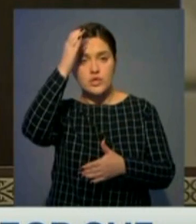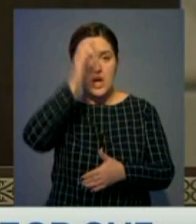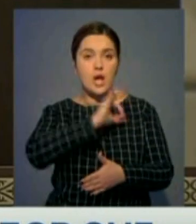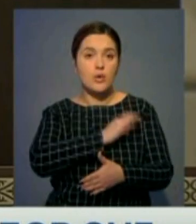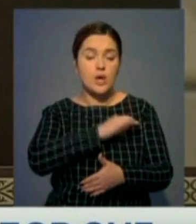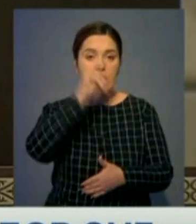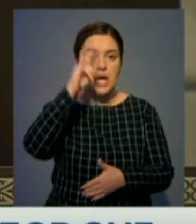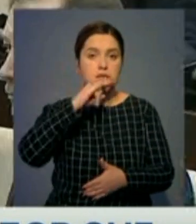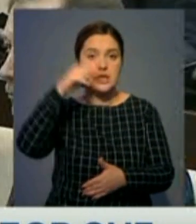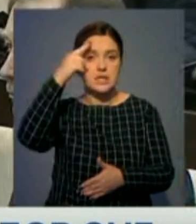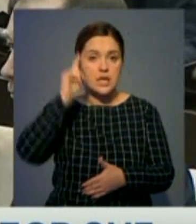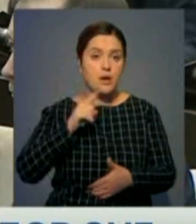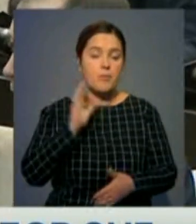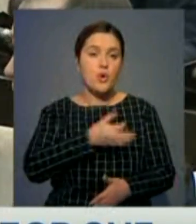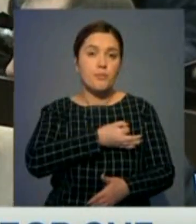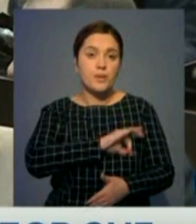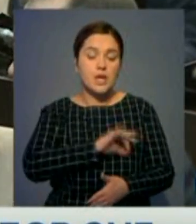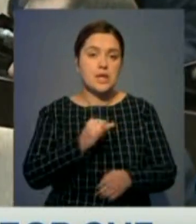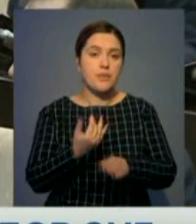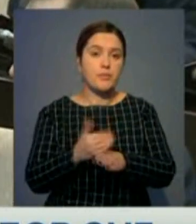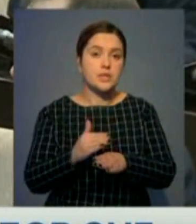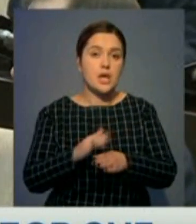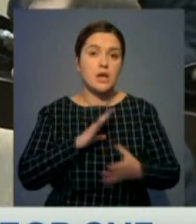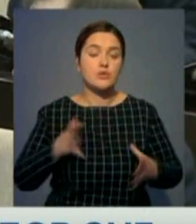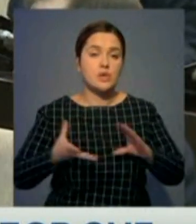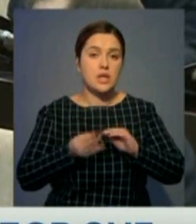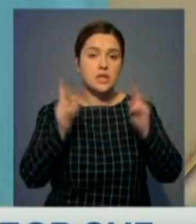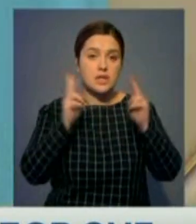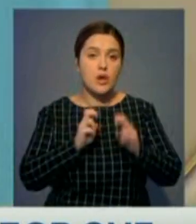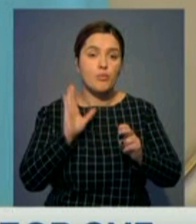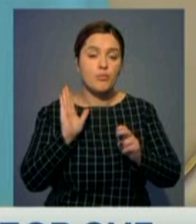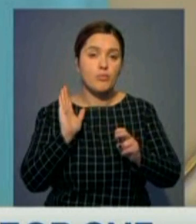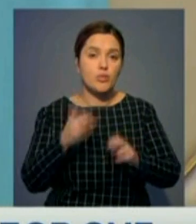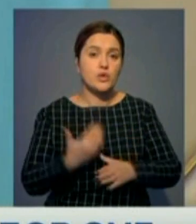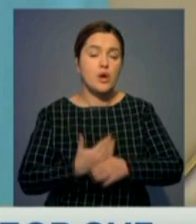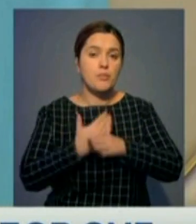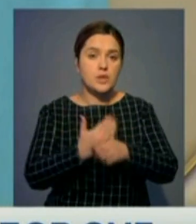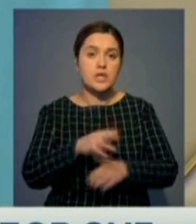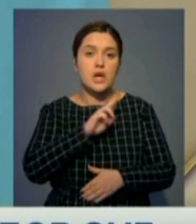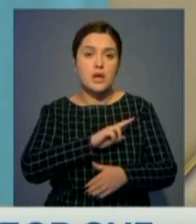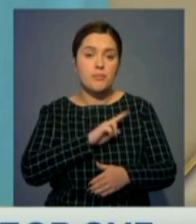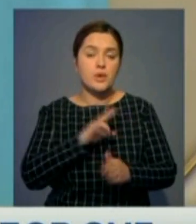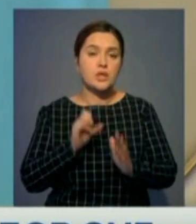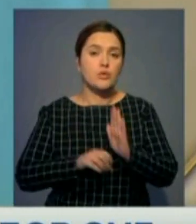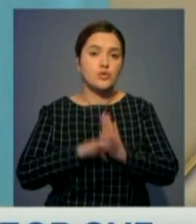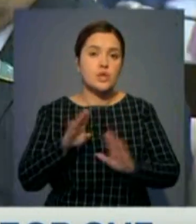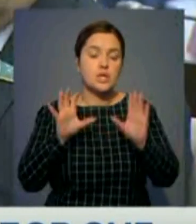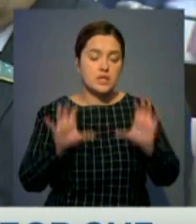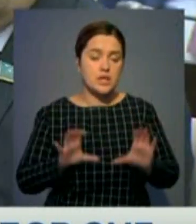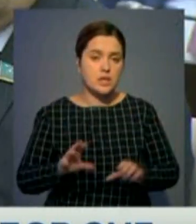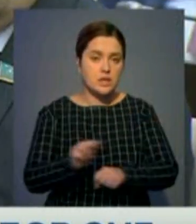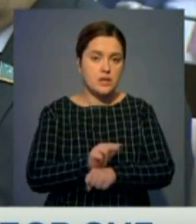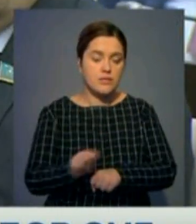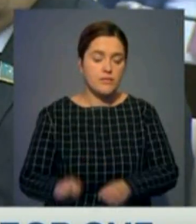и Азербайджана будет плодотворным и последовательным, а результаты исследований станут серьезным подспорьем в работе над